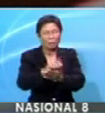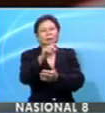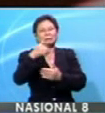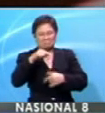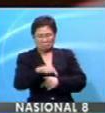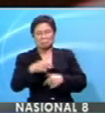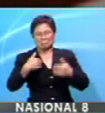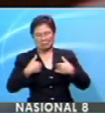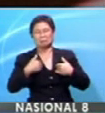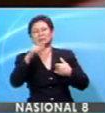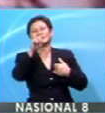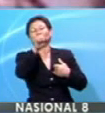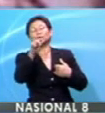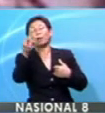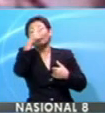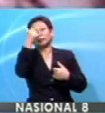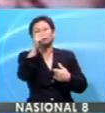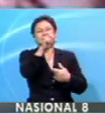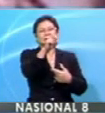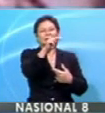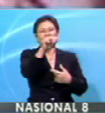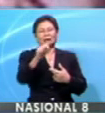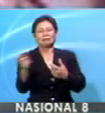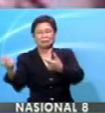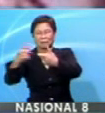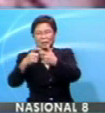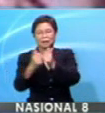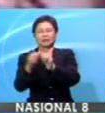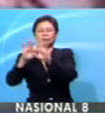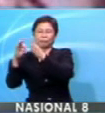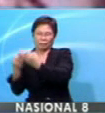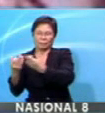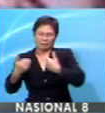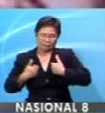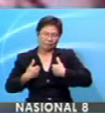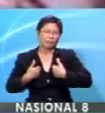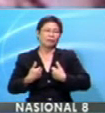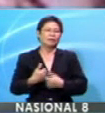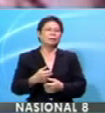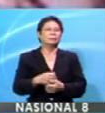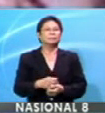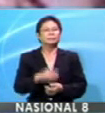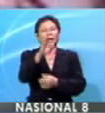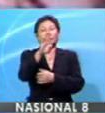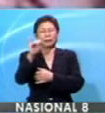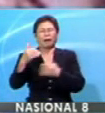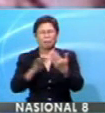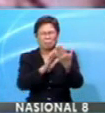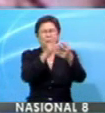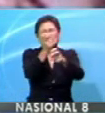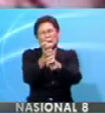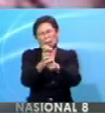Zulkifli kerana DNA mempi kaitan dengan suspek dan ahli keluarganya FBI mengakui berdepan beberapa